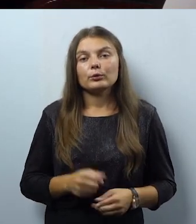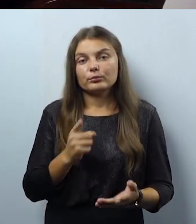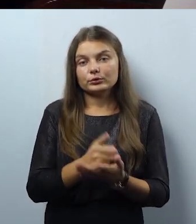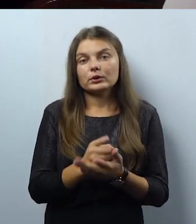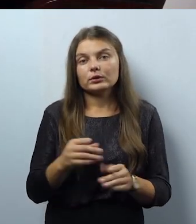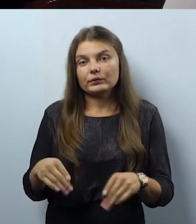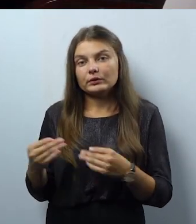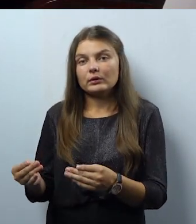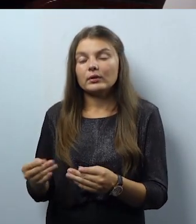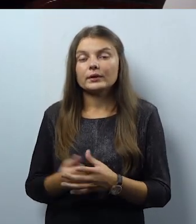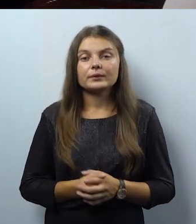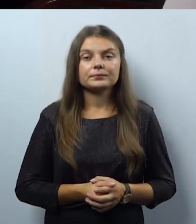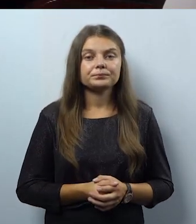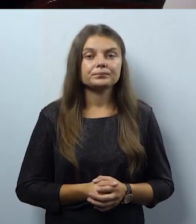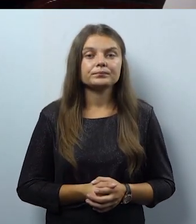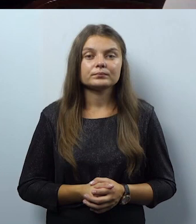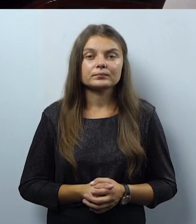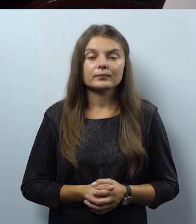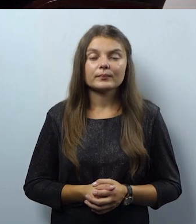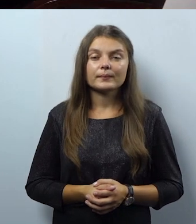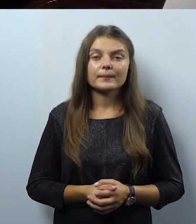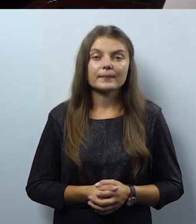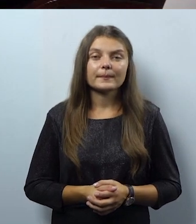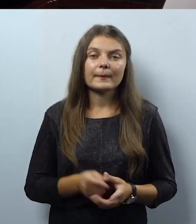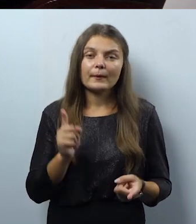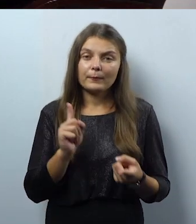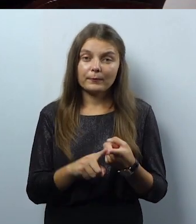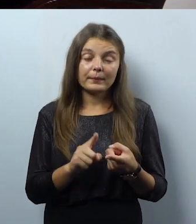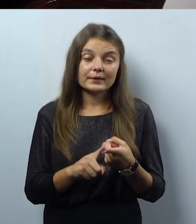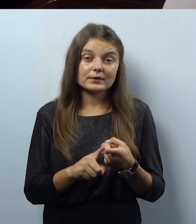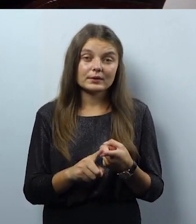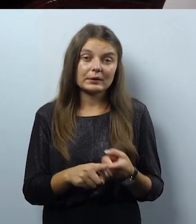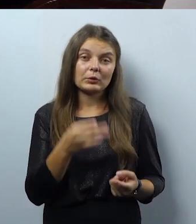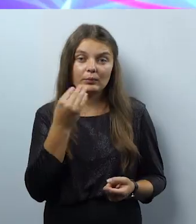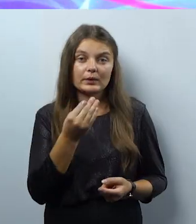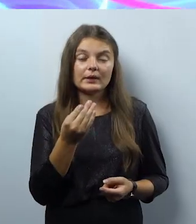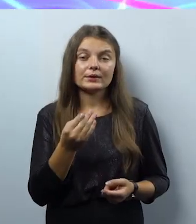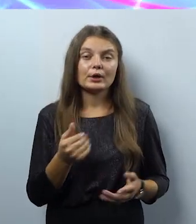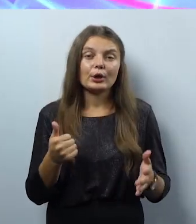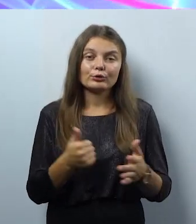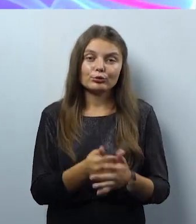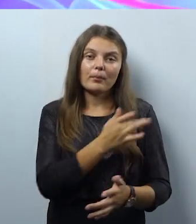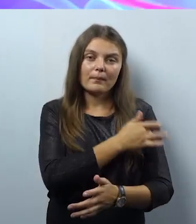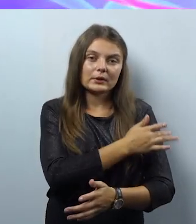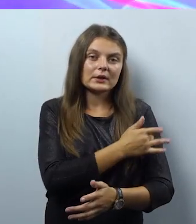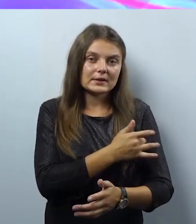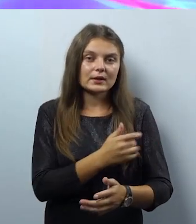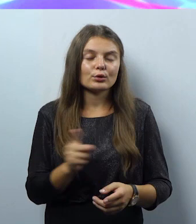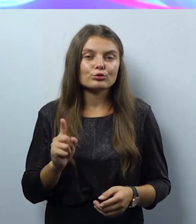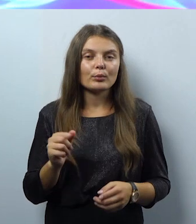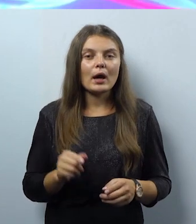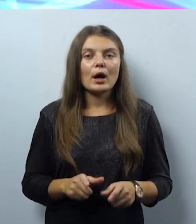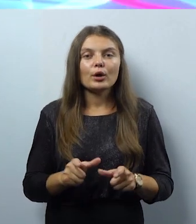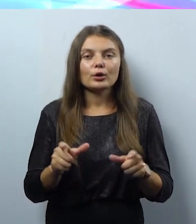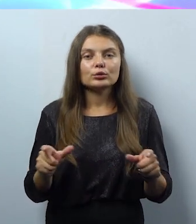людей. Вони в першу чергу, ми зараз перейдемо до питання медицини. Звичайно, треба, щоб можна було купити обладнання, щоб люди могли